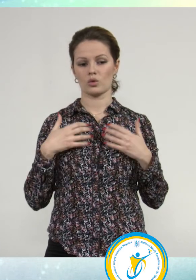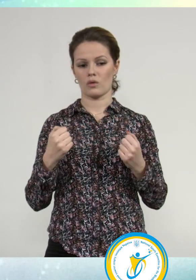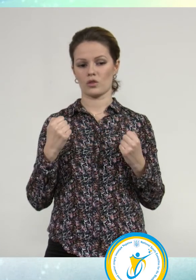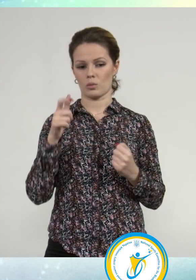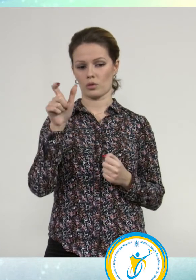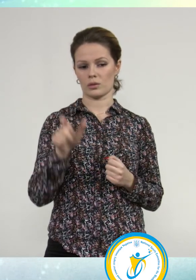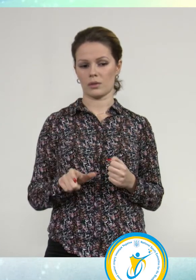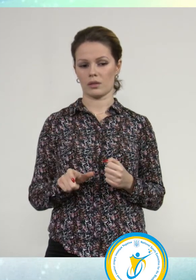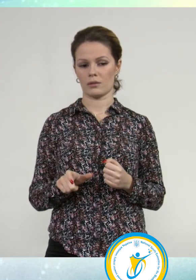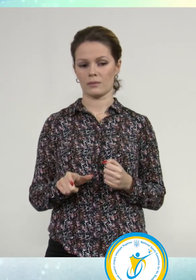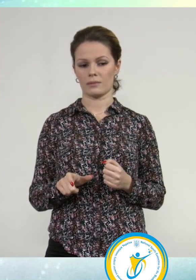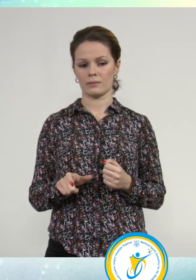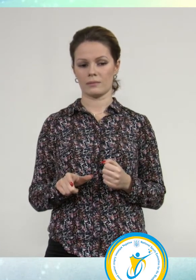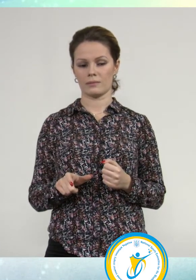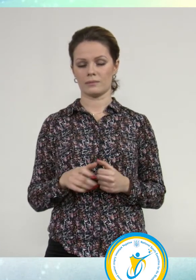спортсмена.